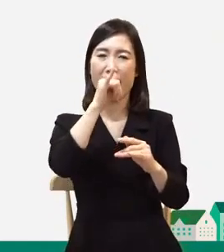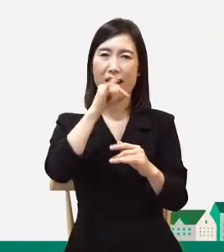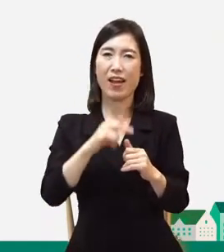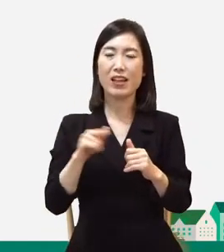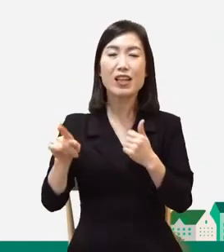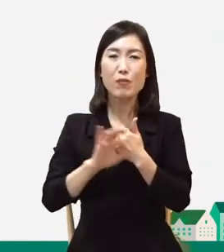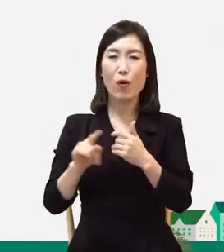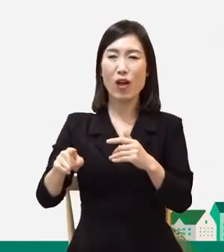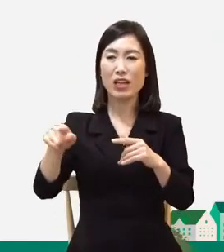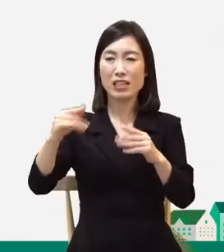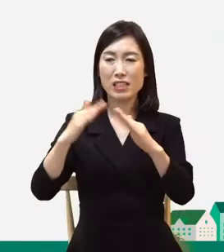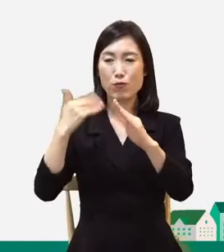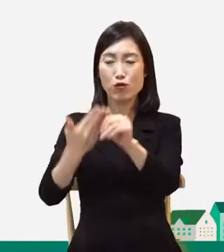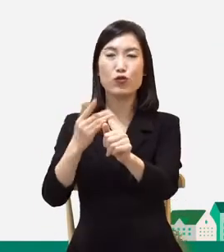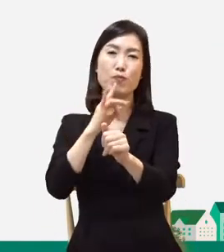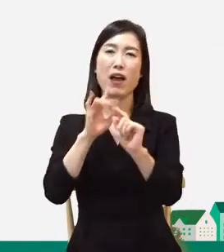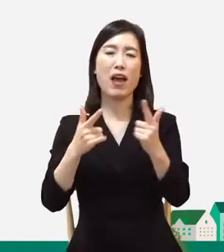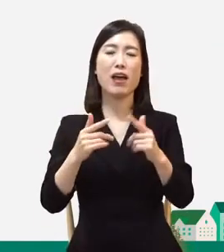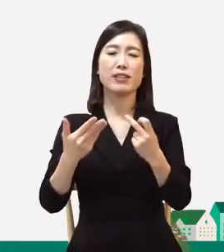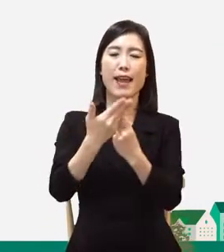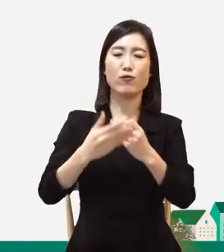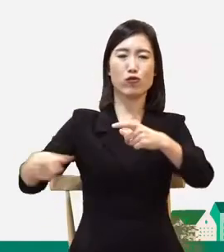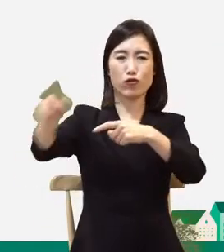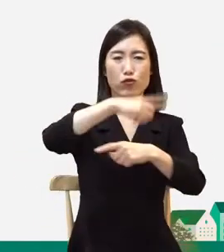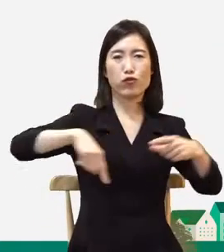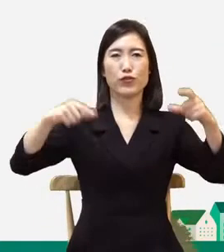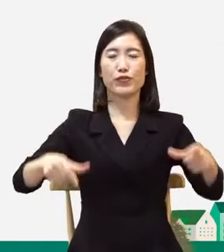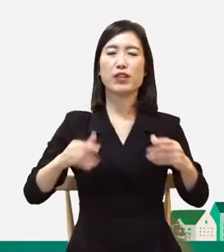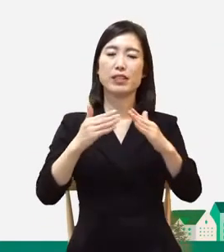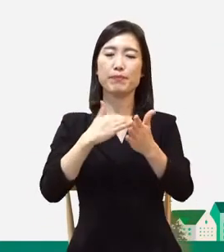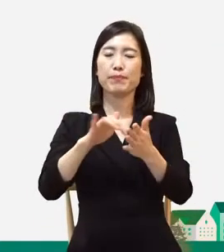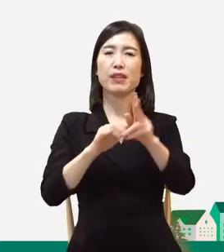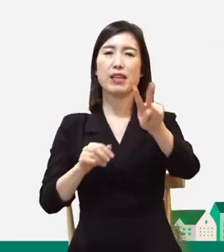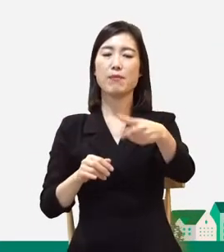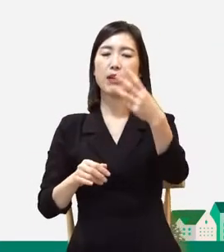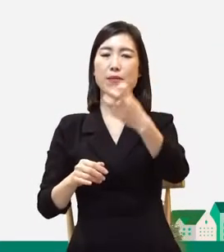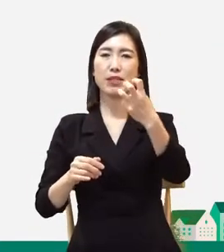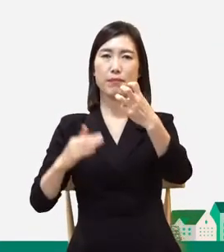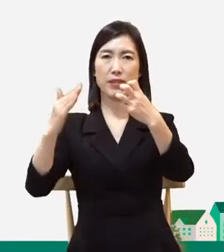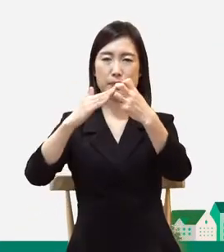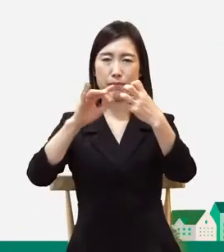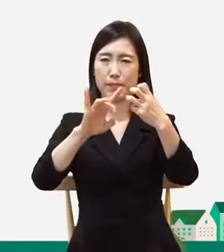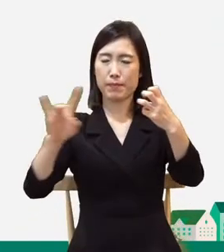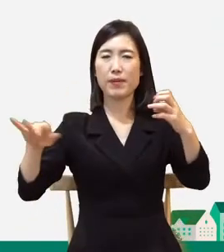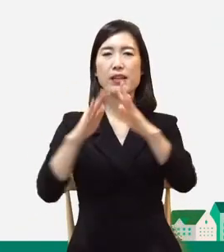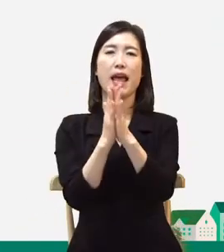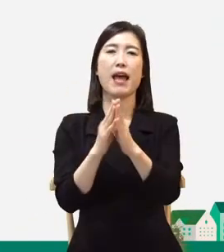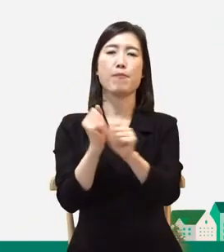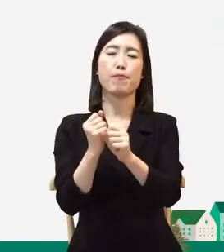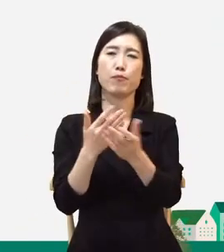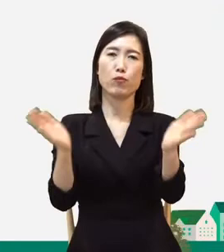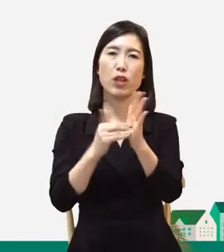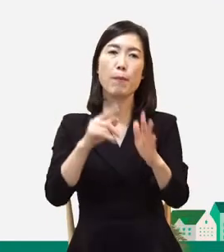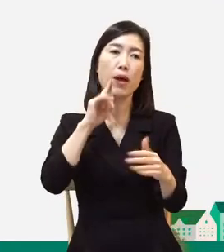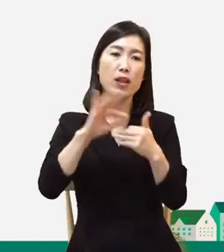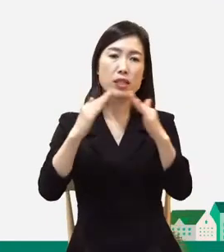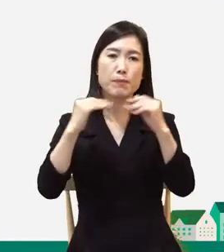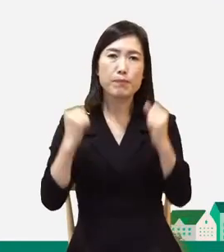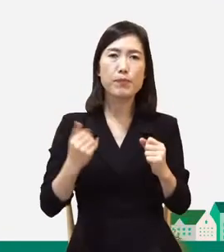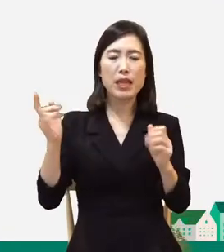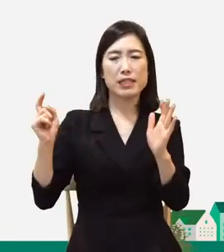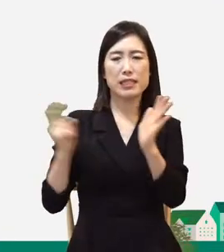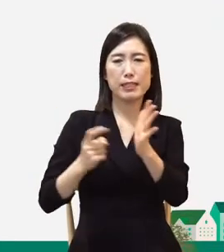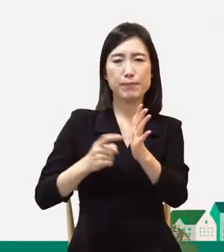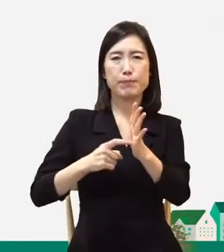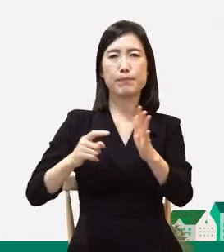필요한 장애인들에게 총 230가구에 설치를 해서 예 안전한 응급 상황에 이렇게 응급 상황에 대처할